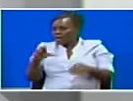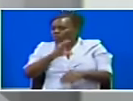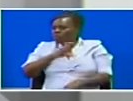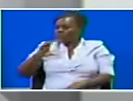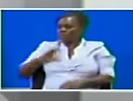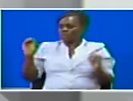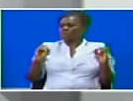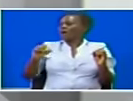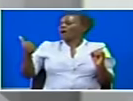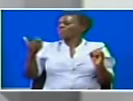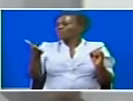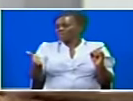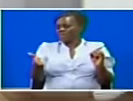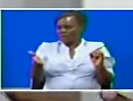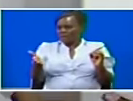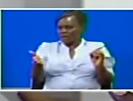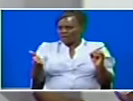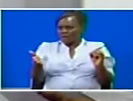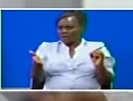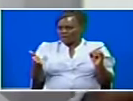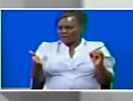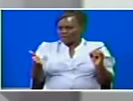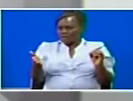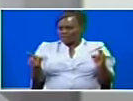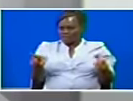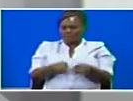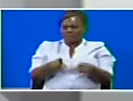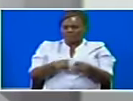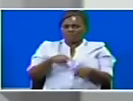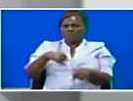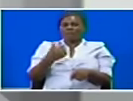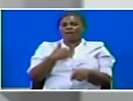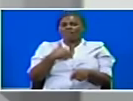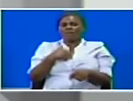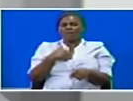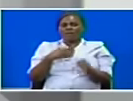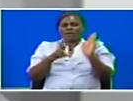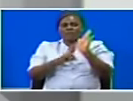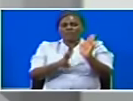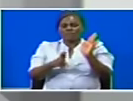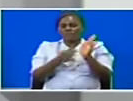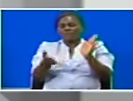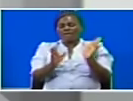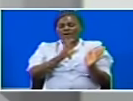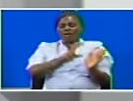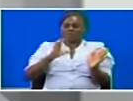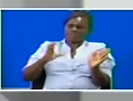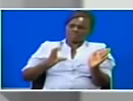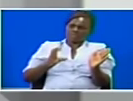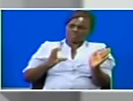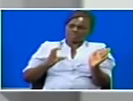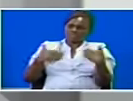na wengine wako pale na mheshimiwa yuko pale na wengine tuko na sisi tuko na watu kwa hiyo kamati, nao